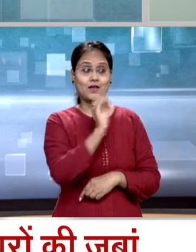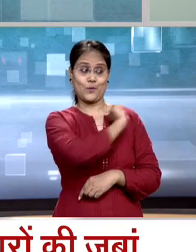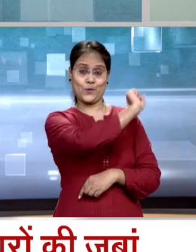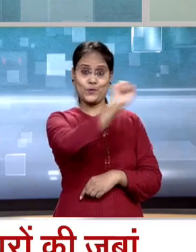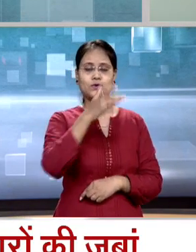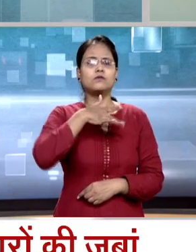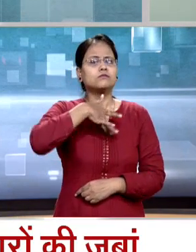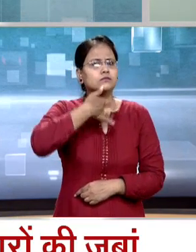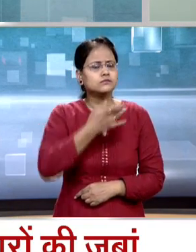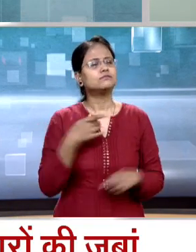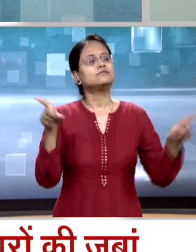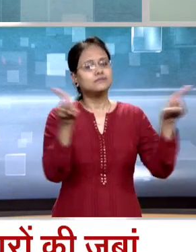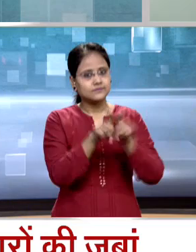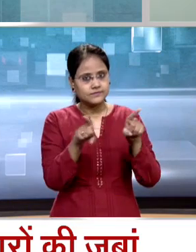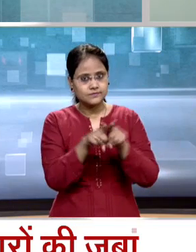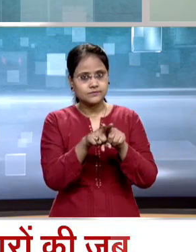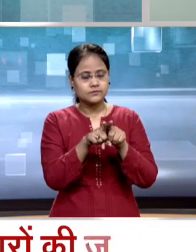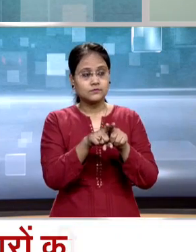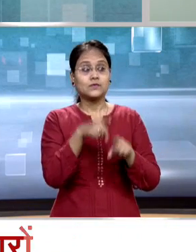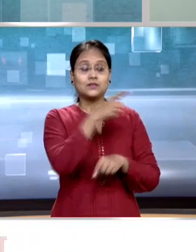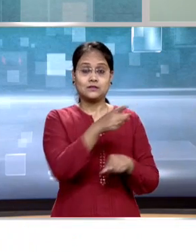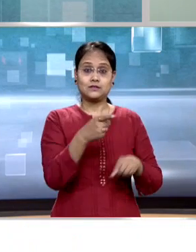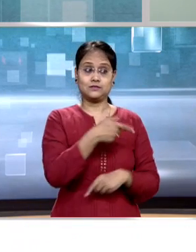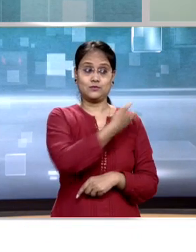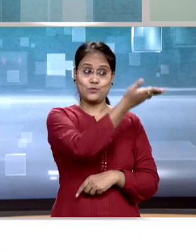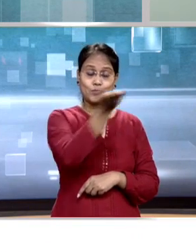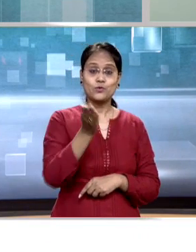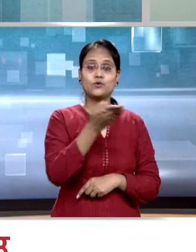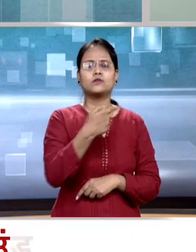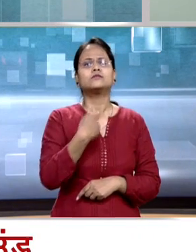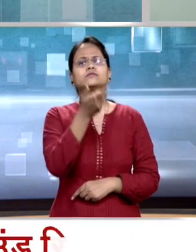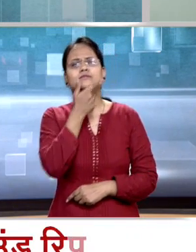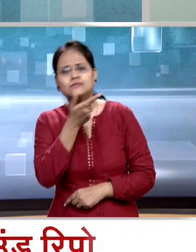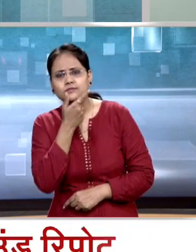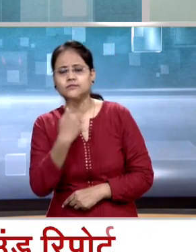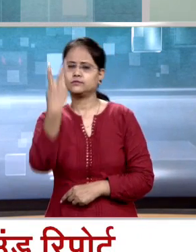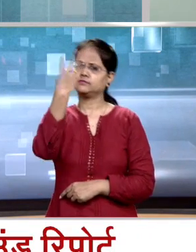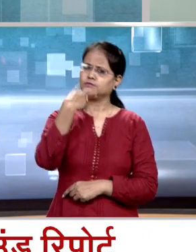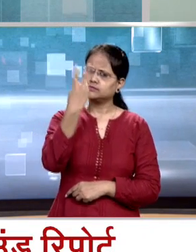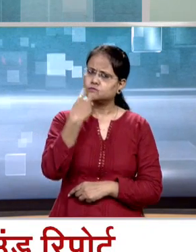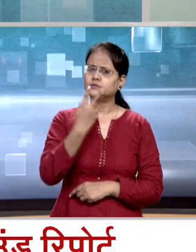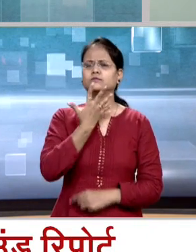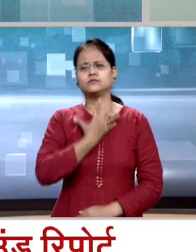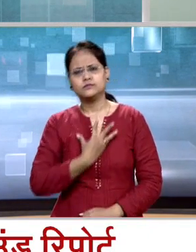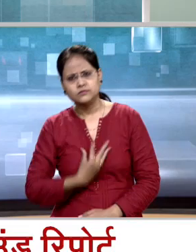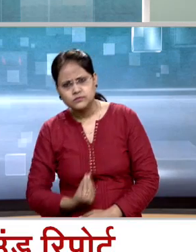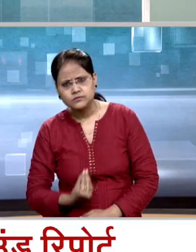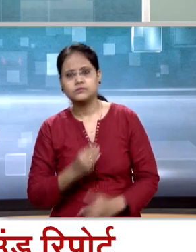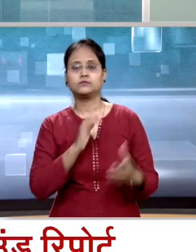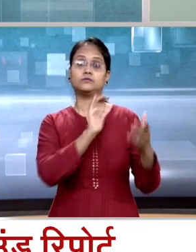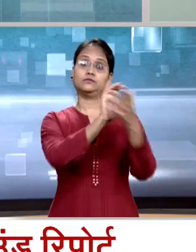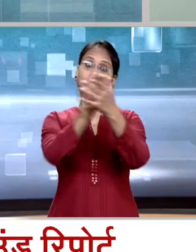जिनके एहसास हमारी ही तरह हैं। ये लोग हमारी ही तरह हंसते हैं, रोते हैं, उदास होते